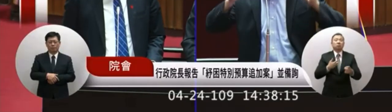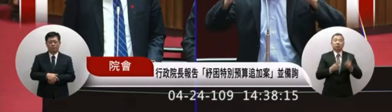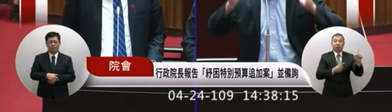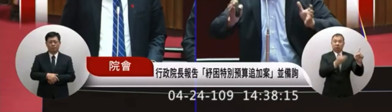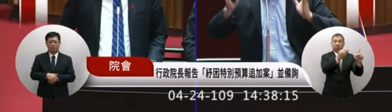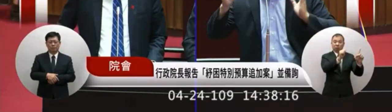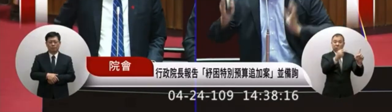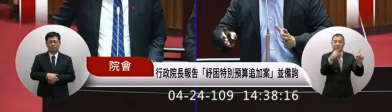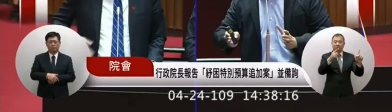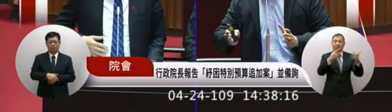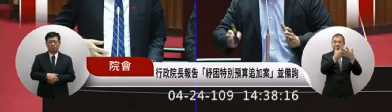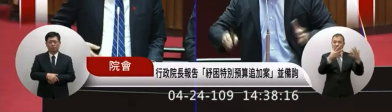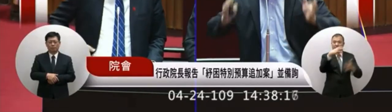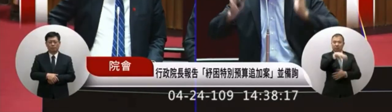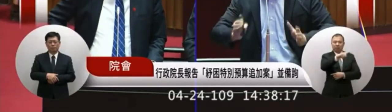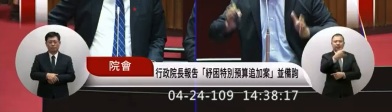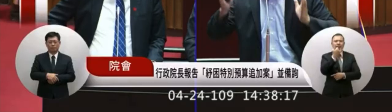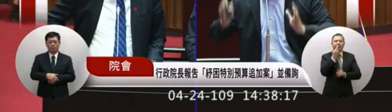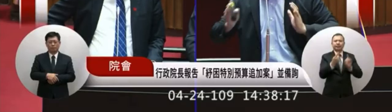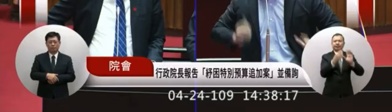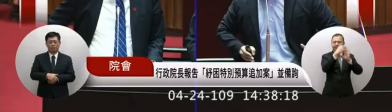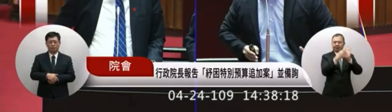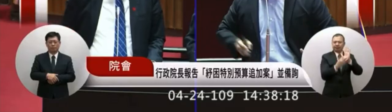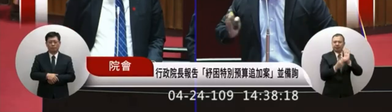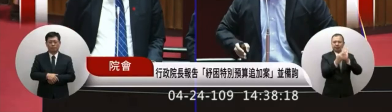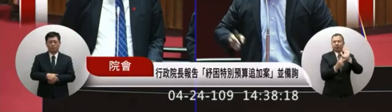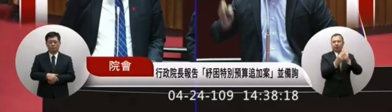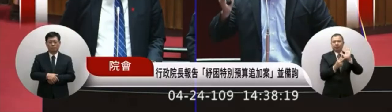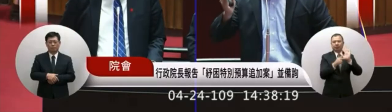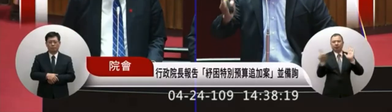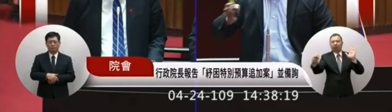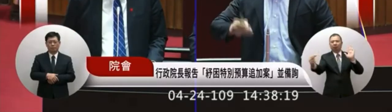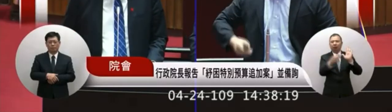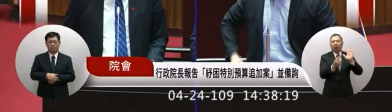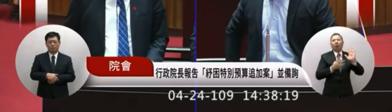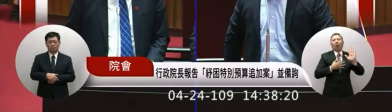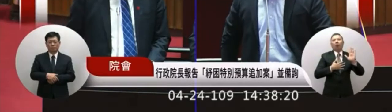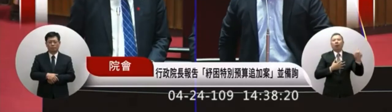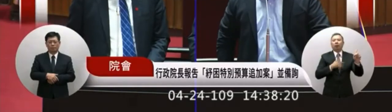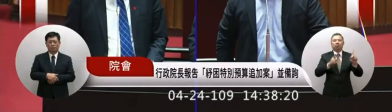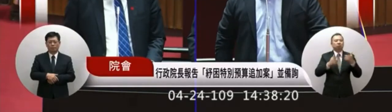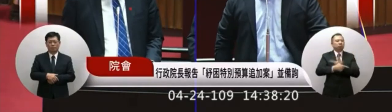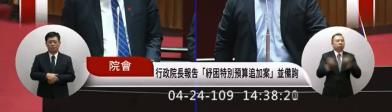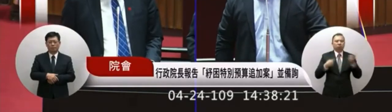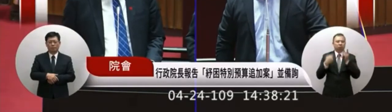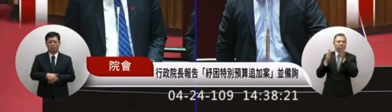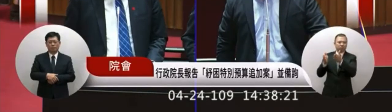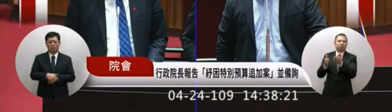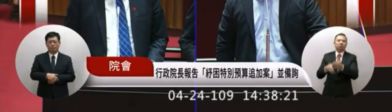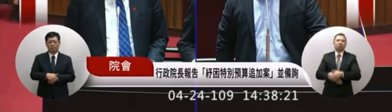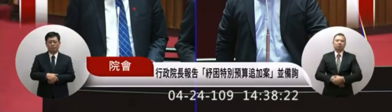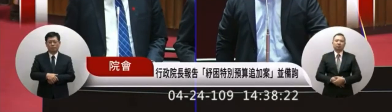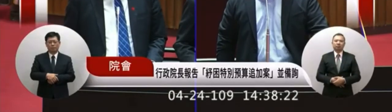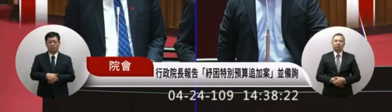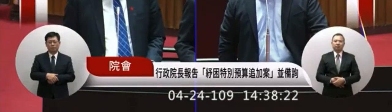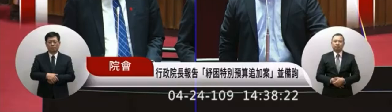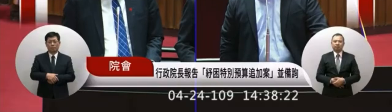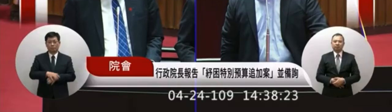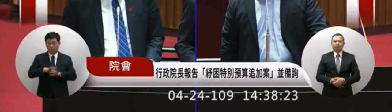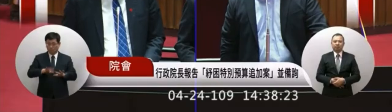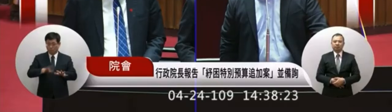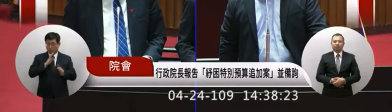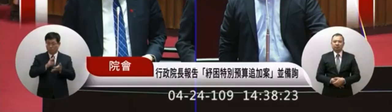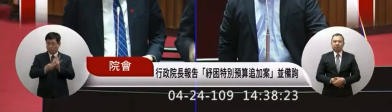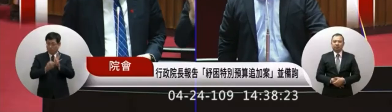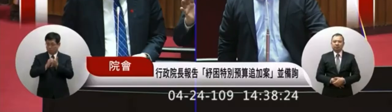讲，吼。那你也可以打1988，还是讲统一由1988来处理，作为一个统一的窗口，安尼。 起码安尼，我